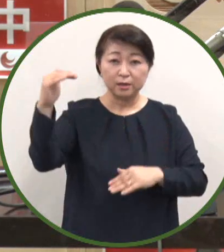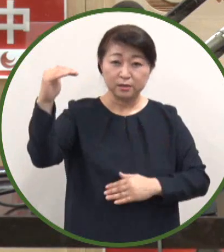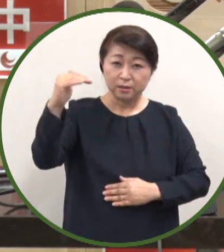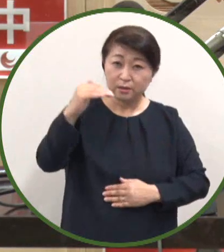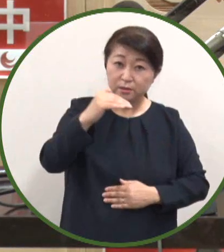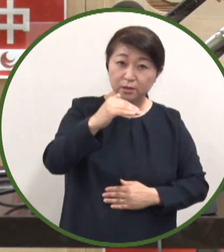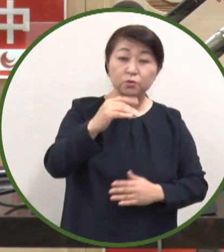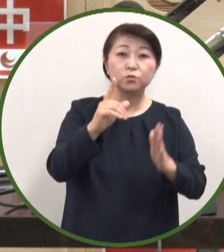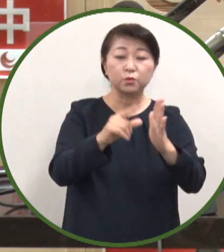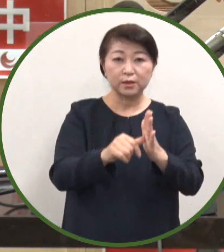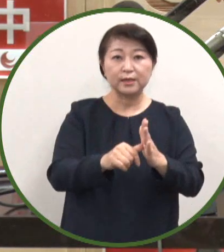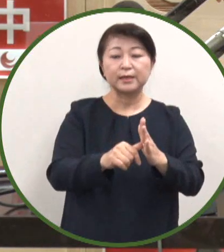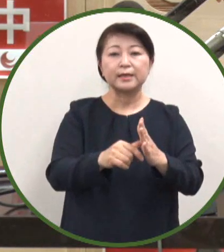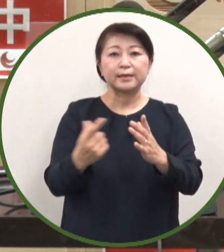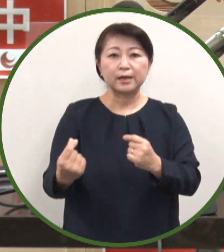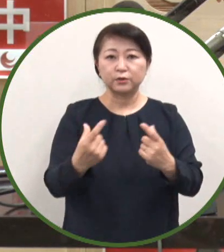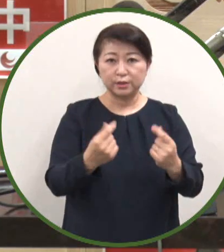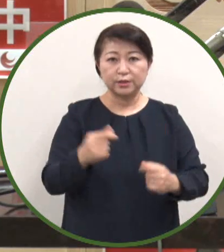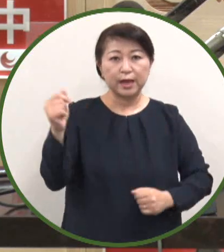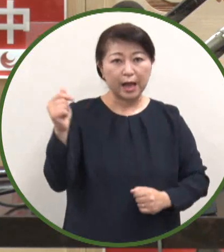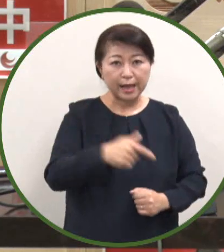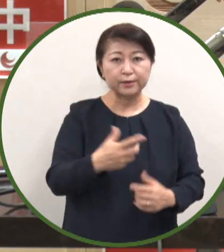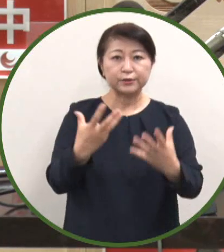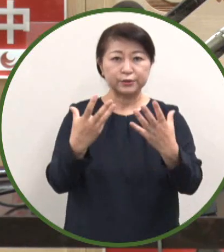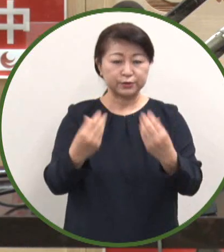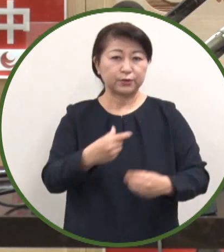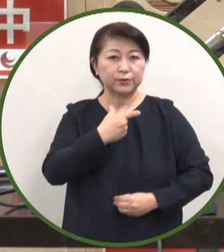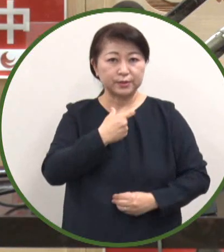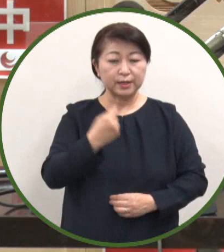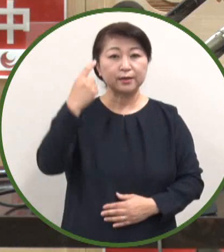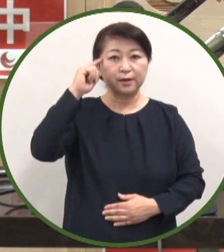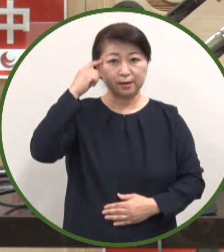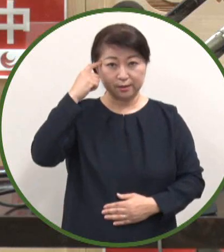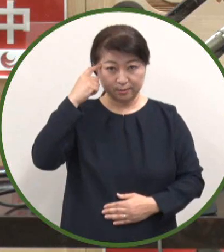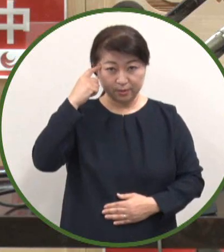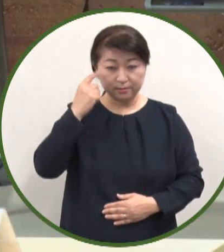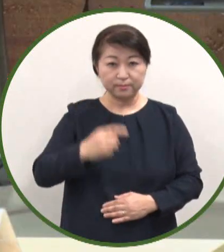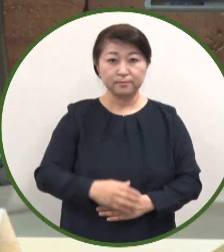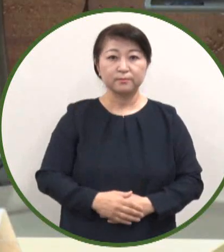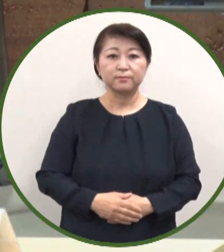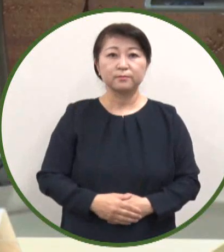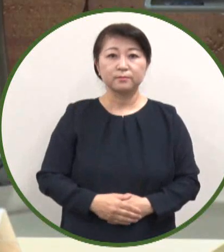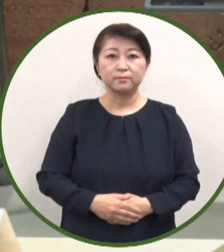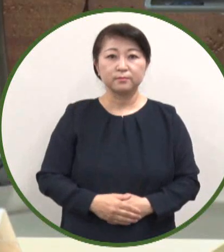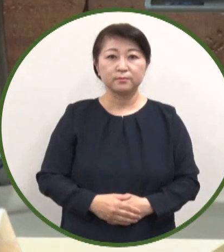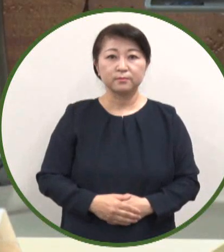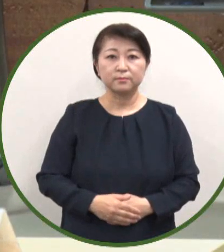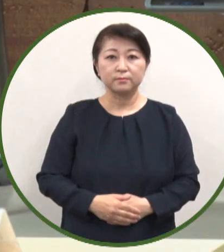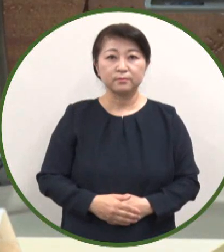く収束させていきたいと考えております。